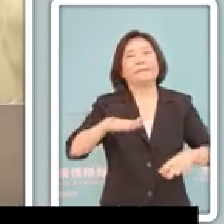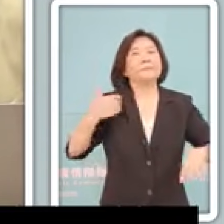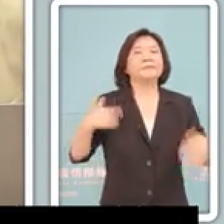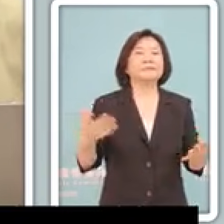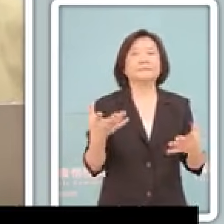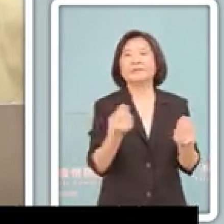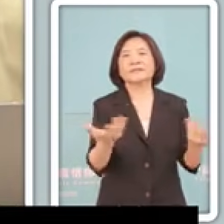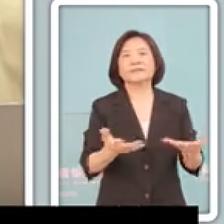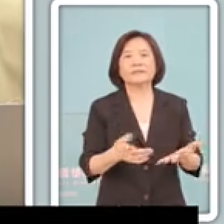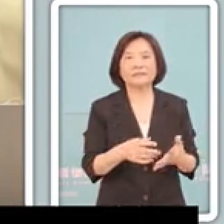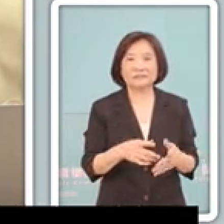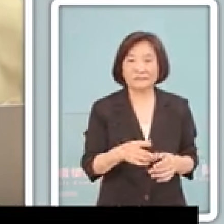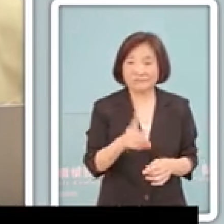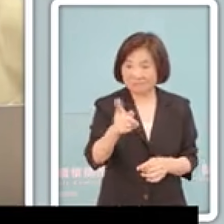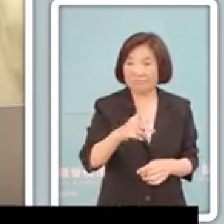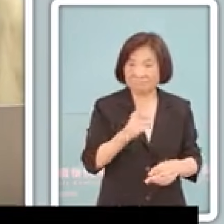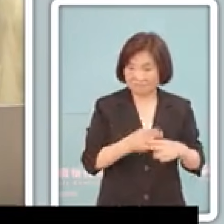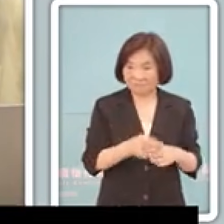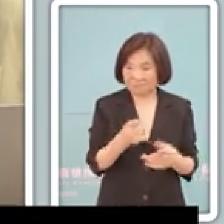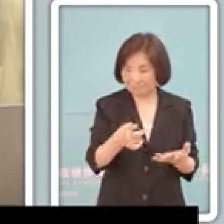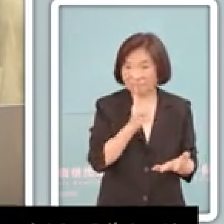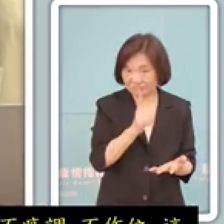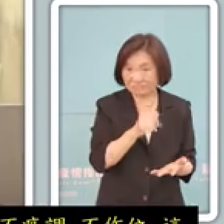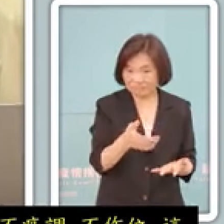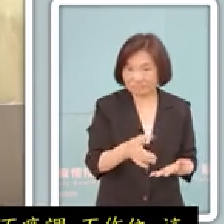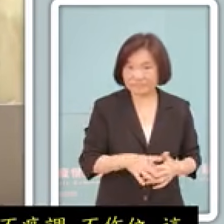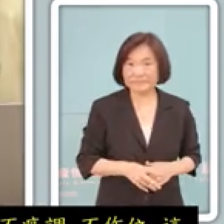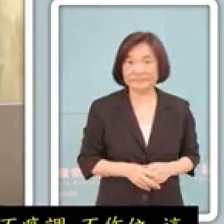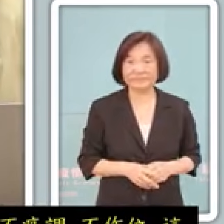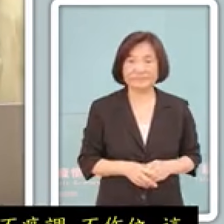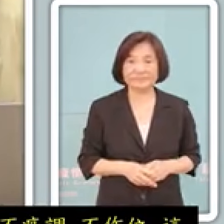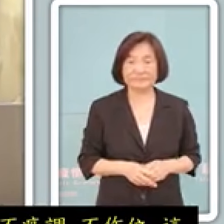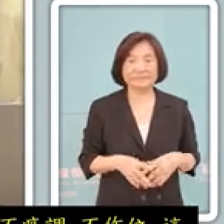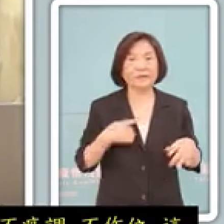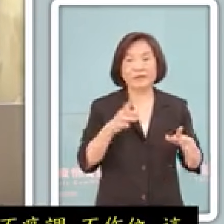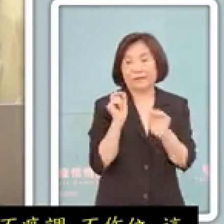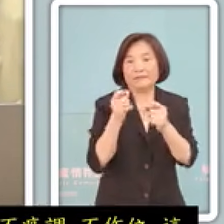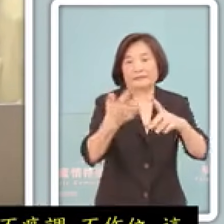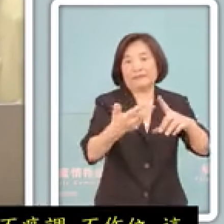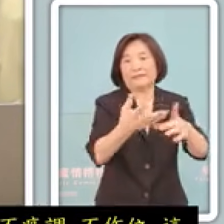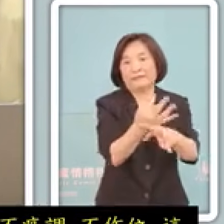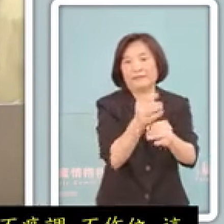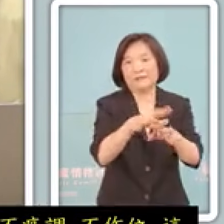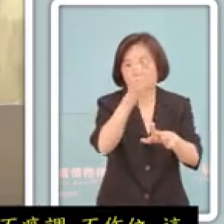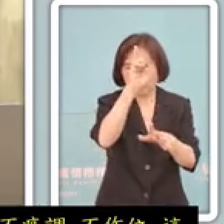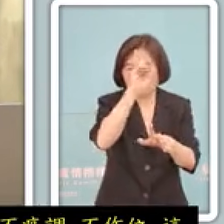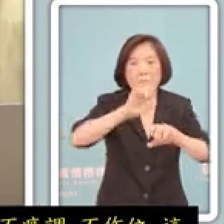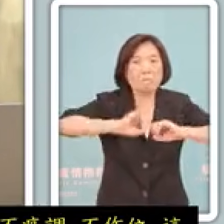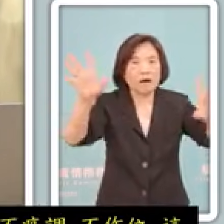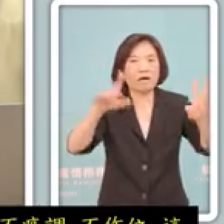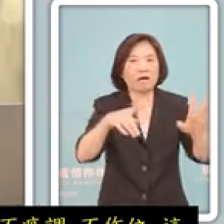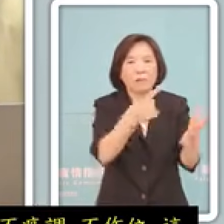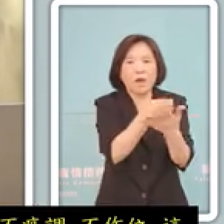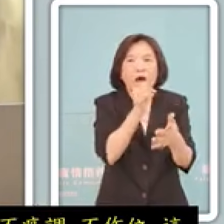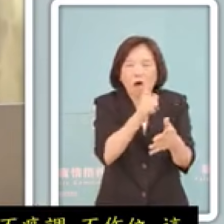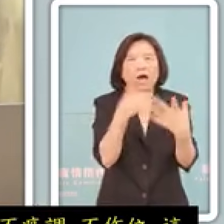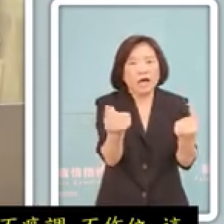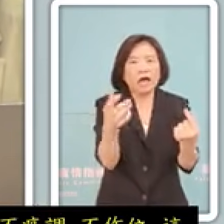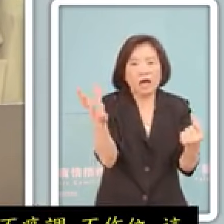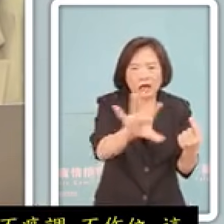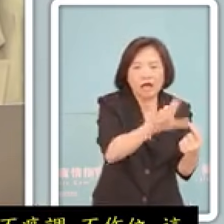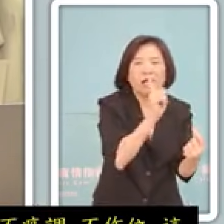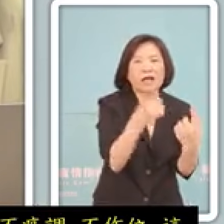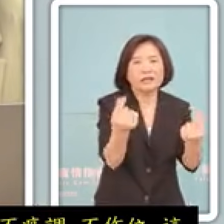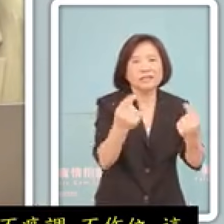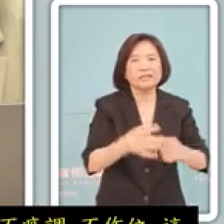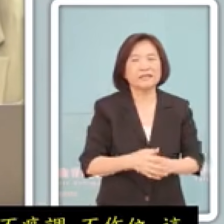实是存在的吗？你相信你自己讲过的话吗？那这几个节目在今天中午播出依旧是这样子的讲法。